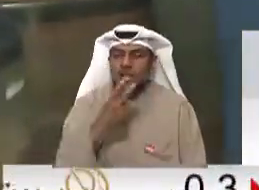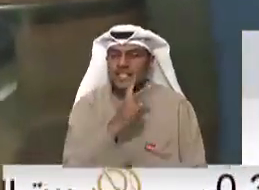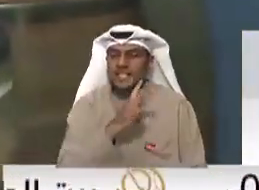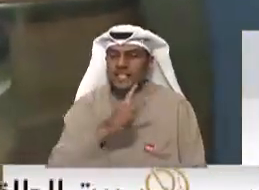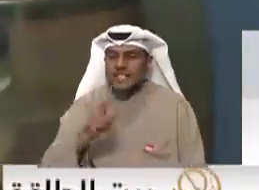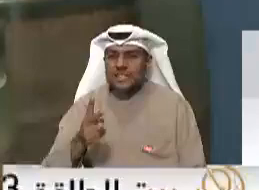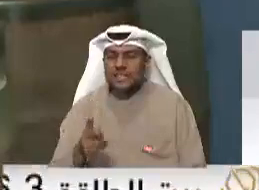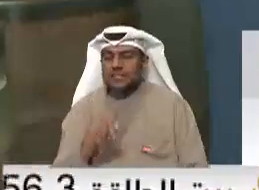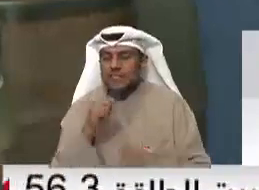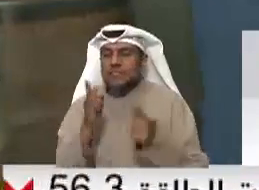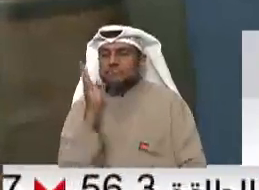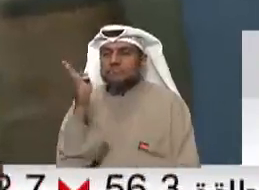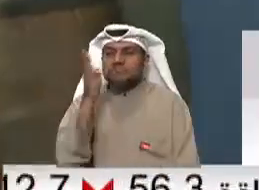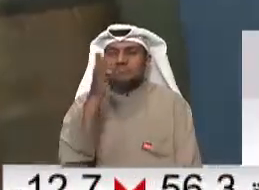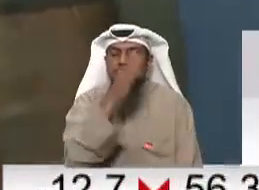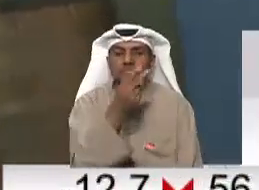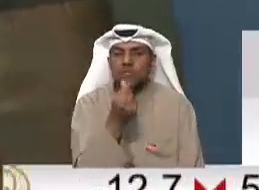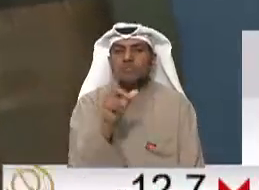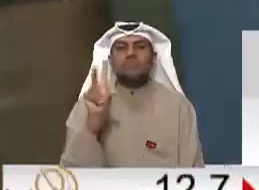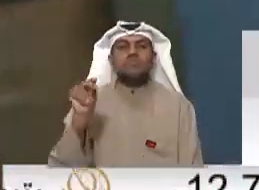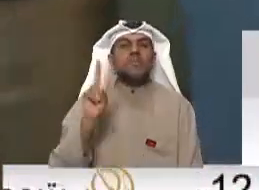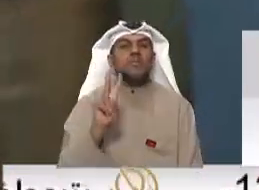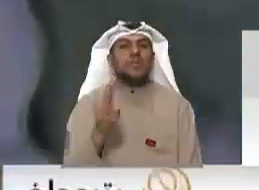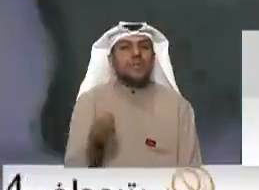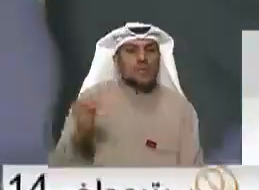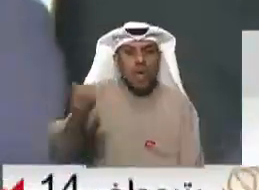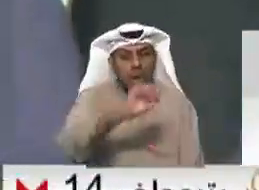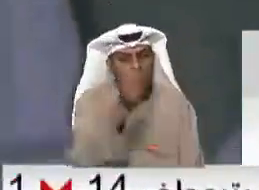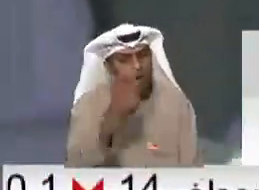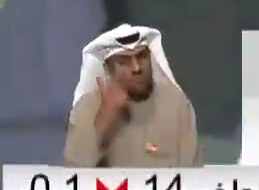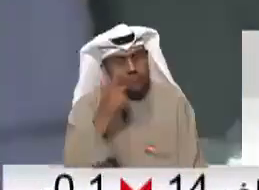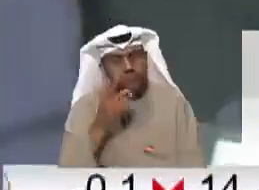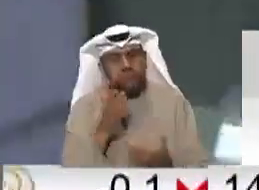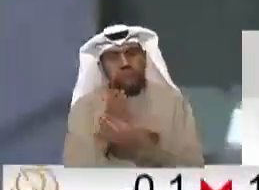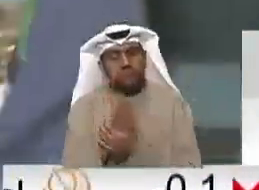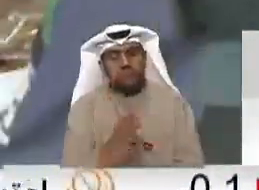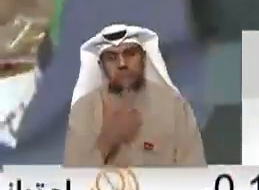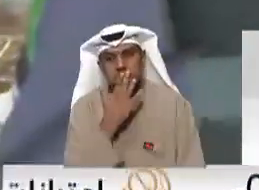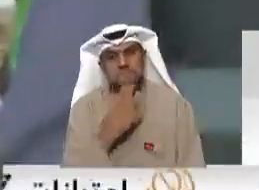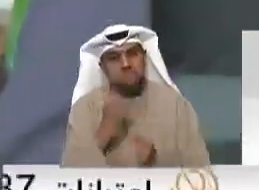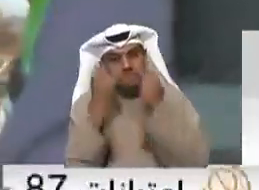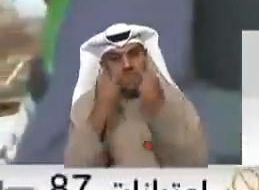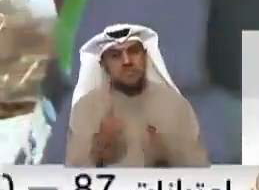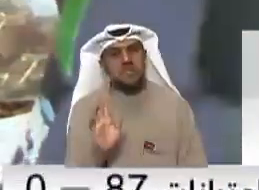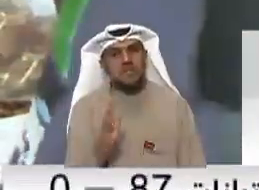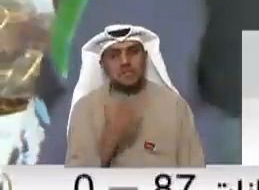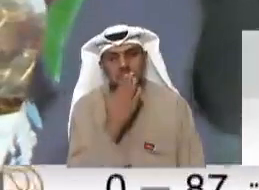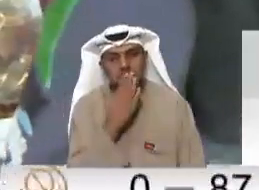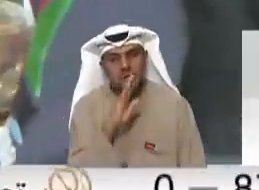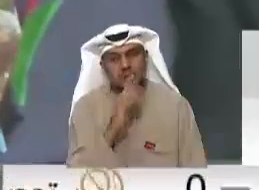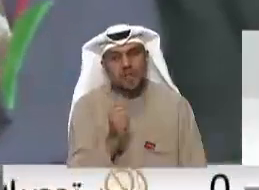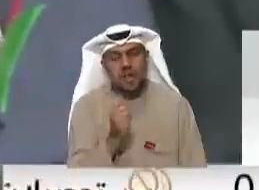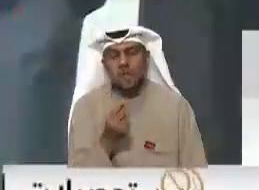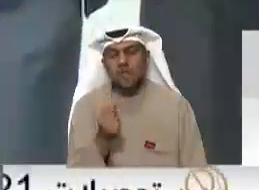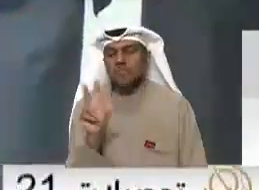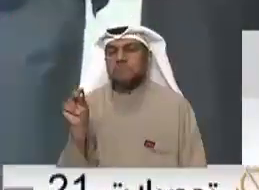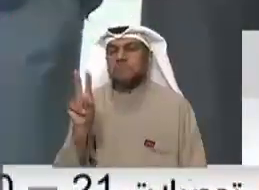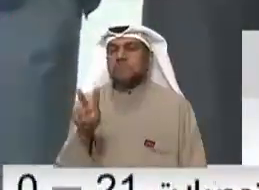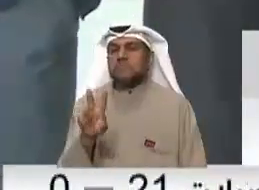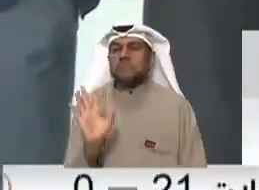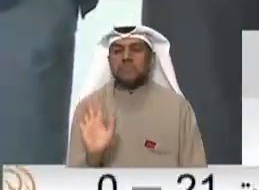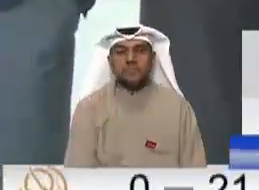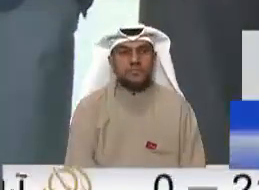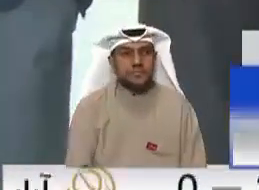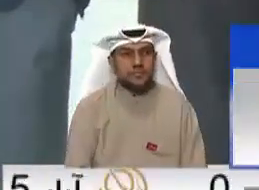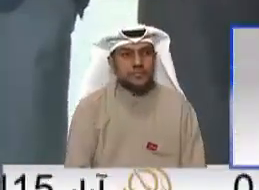والنظم التي أقرتها وزارة التجارة والصناعة، فلم يتم رصد أي مخالفة للأسعار. الجولة الاعتيادية تقوم فيها وزارة التجارة